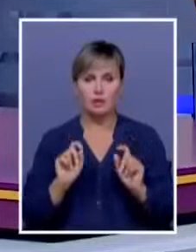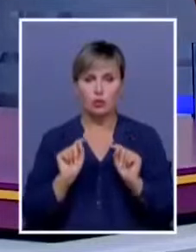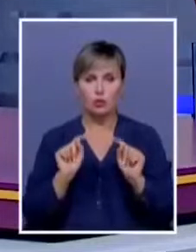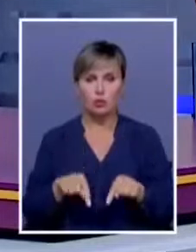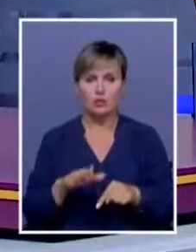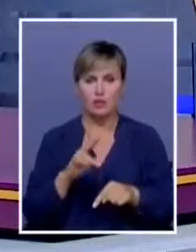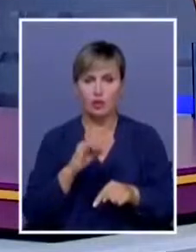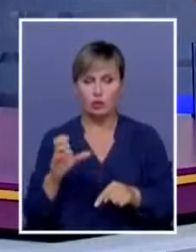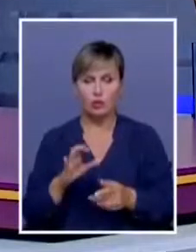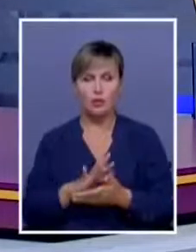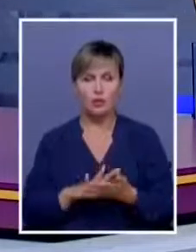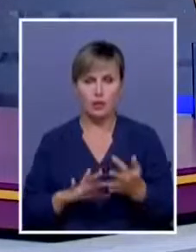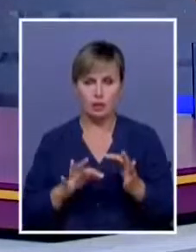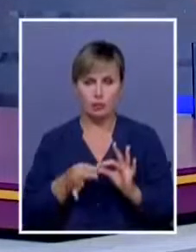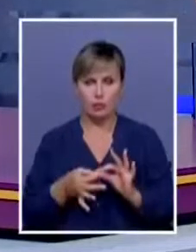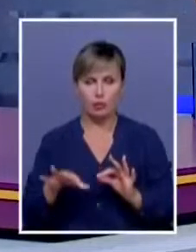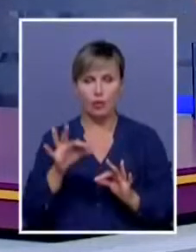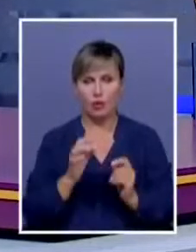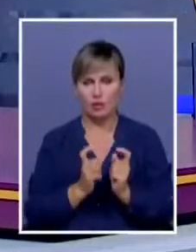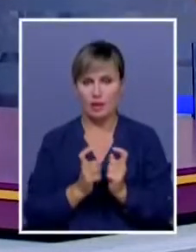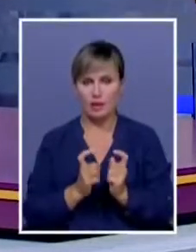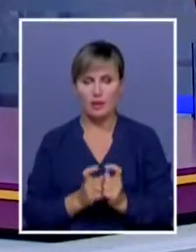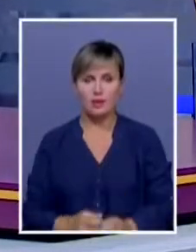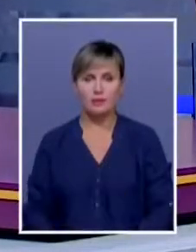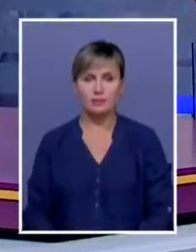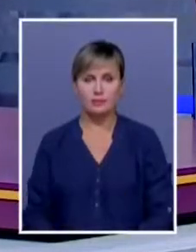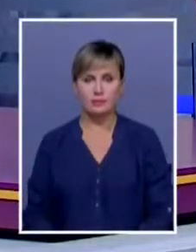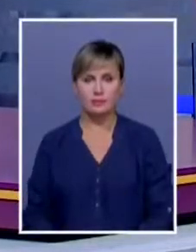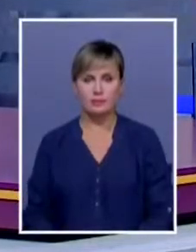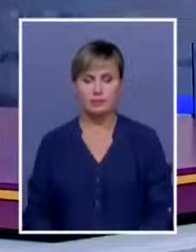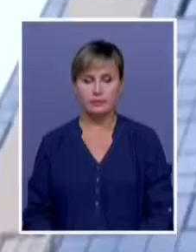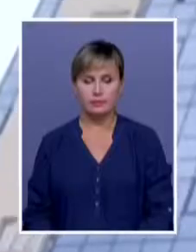взнос. Все подробности жилищного скандала в материале Миры Альжановой.